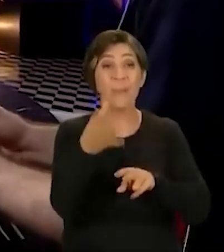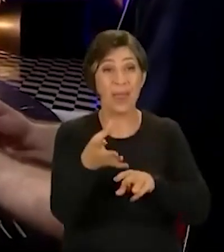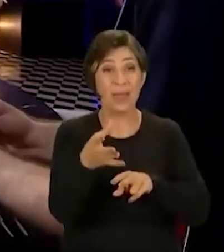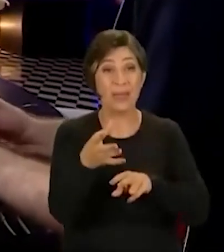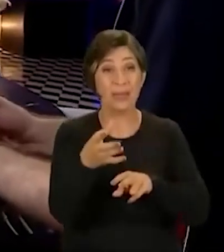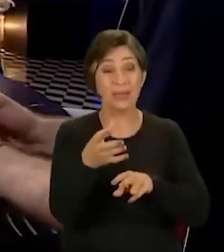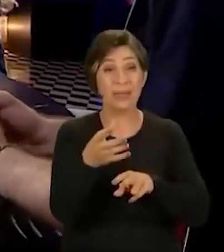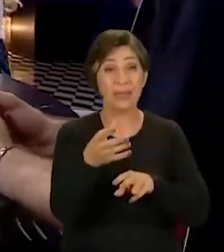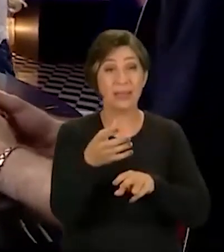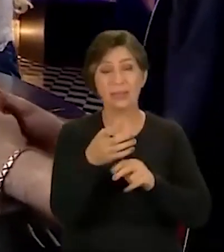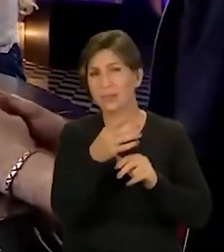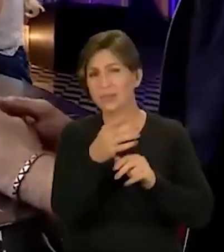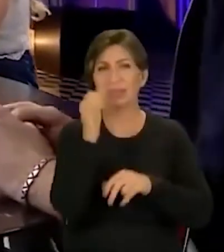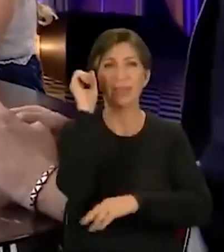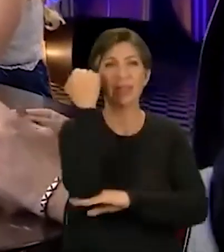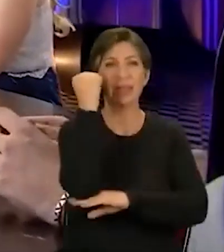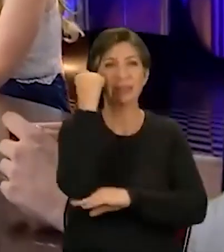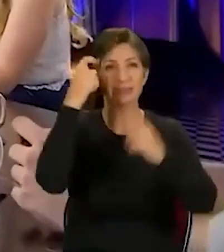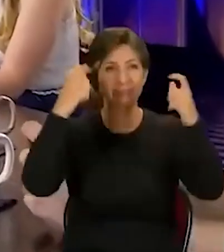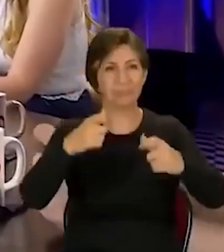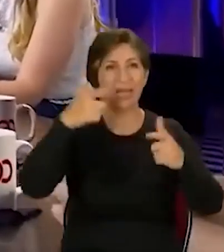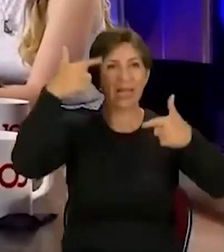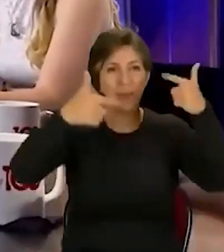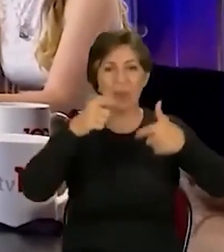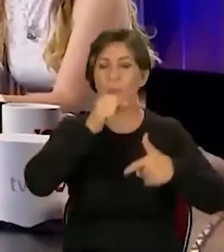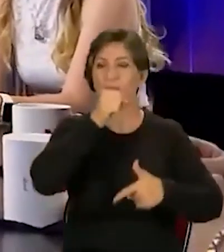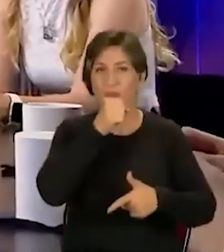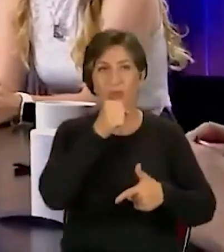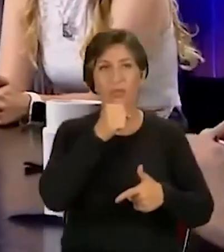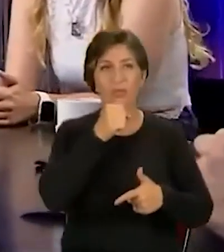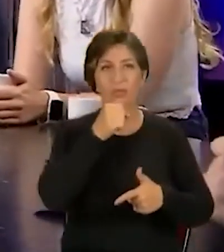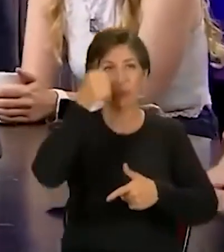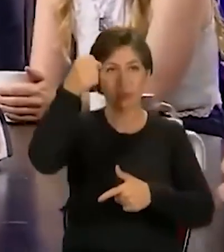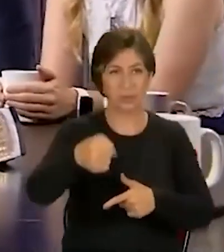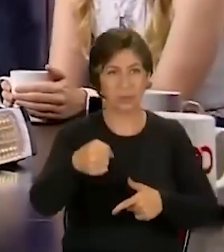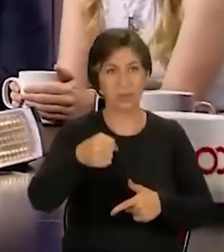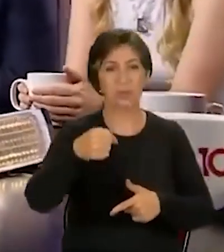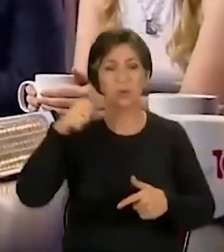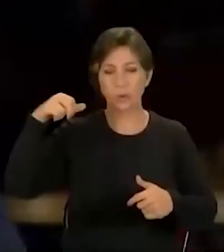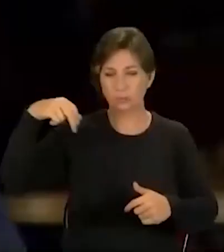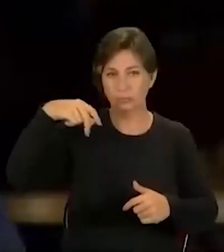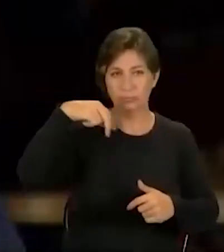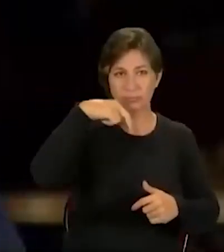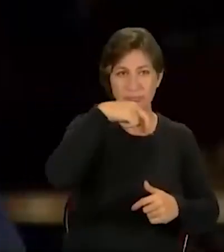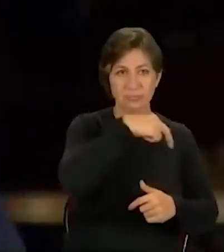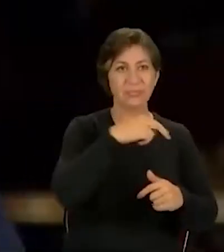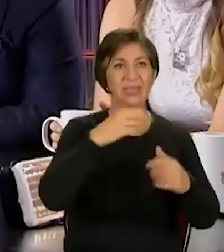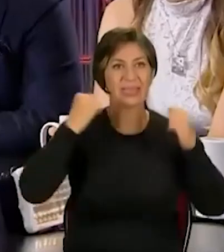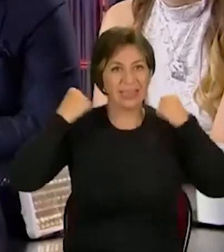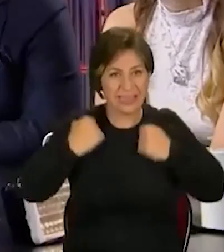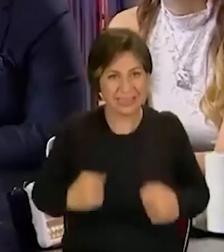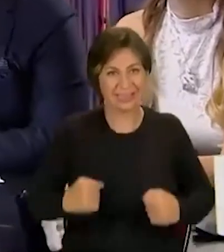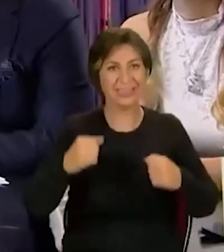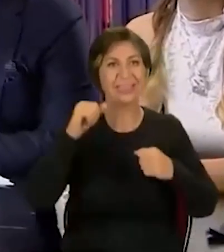Star Haber. Taksim Meydanı'nda kamera ve mikrofon koyup yoldan geçen takım